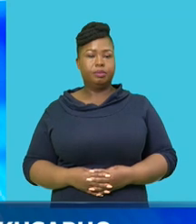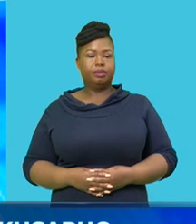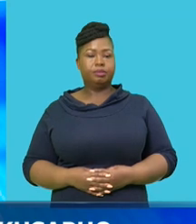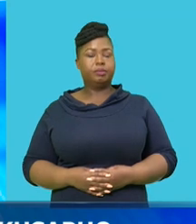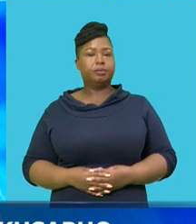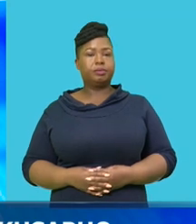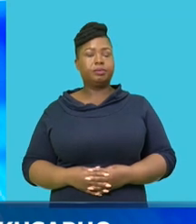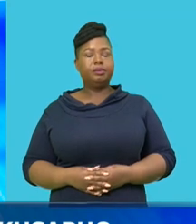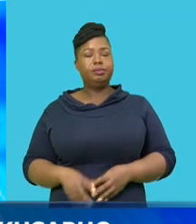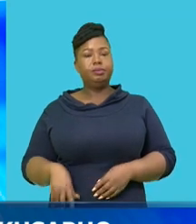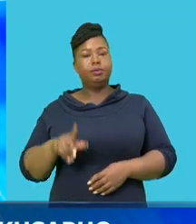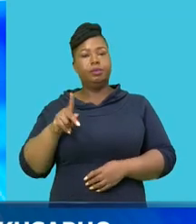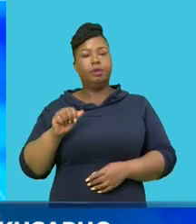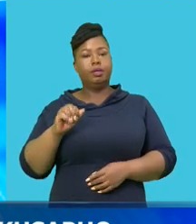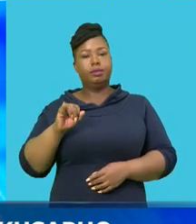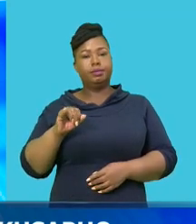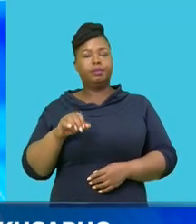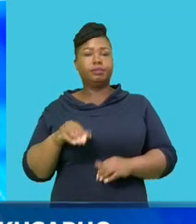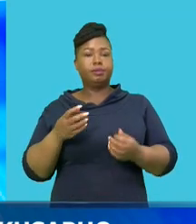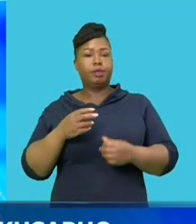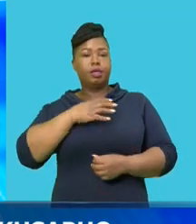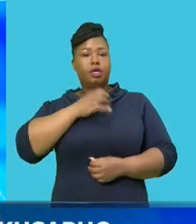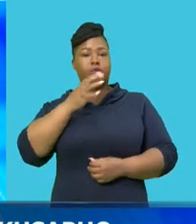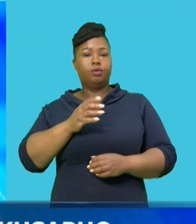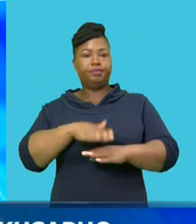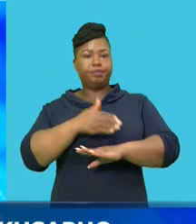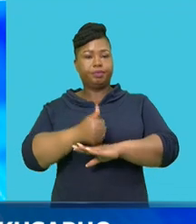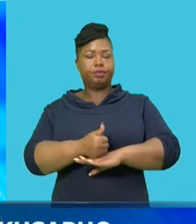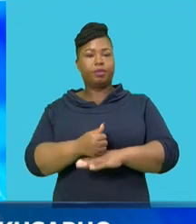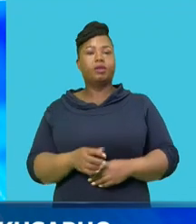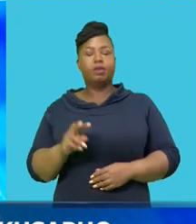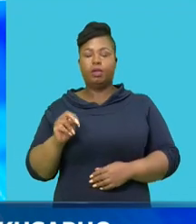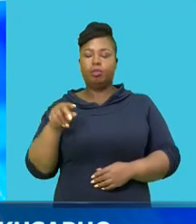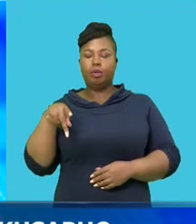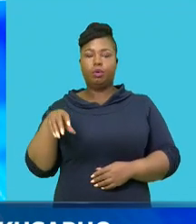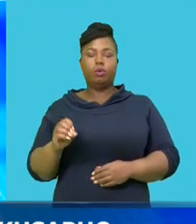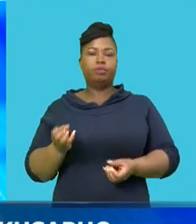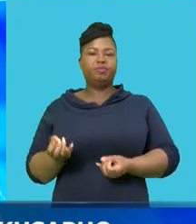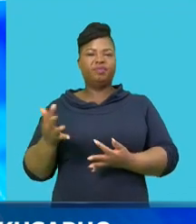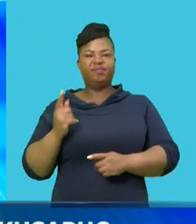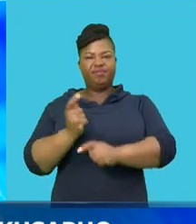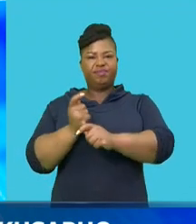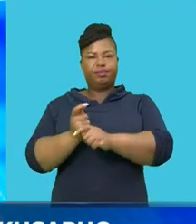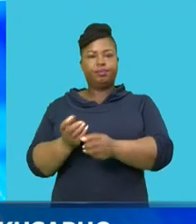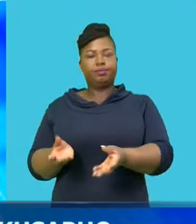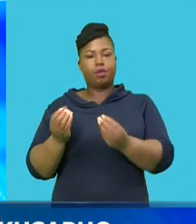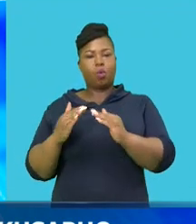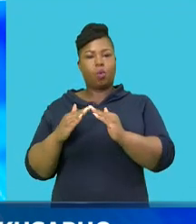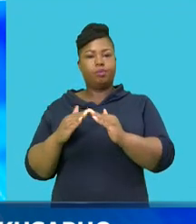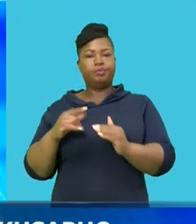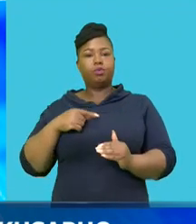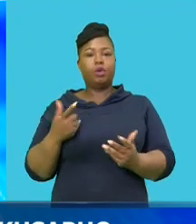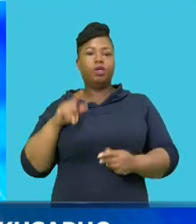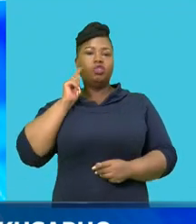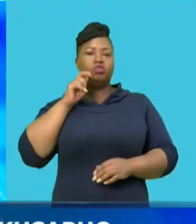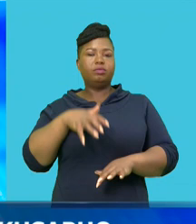Isiseko esingenzi inzuzo iKasihiro Foundation sinikele ngetyotyombe elitsha rhaca kusapho olusweleyo lokwindawo yogobityholo